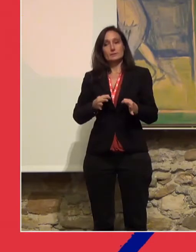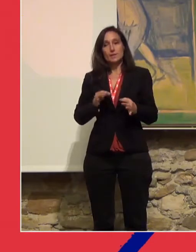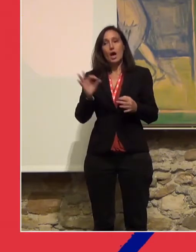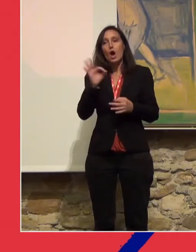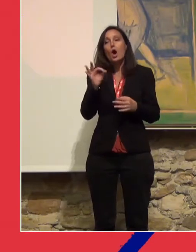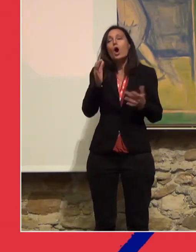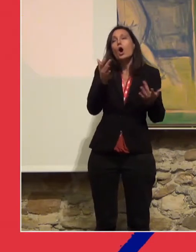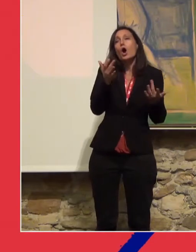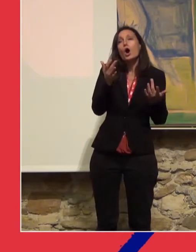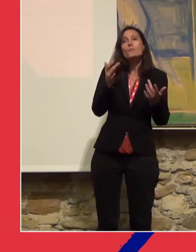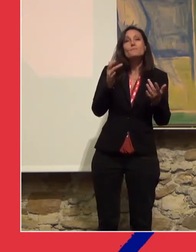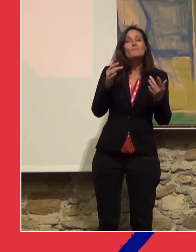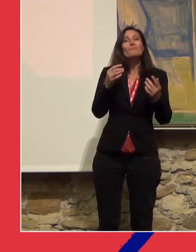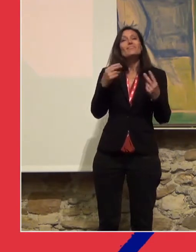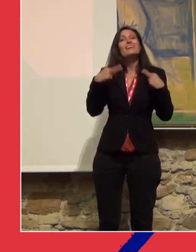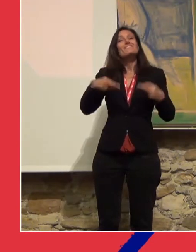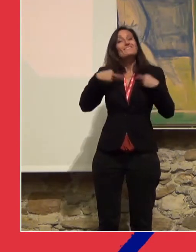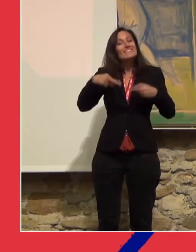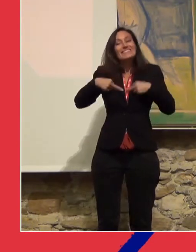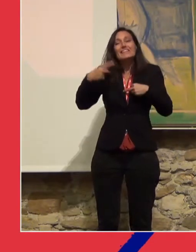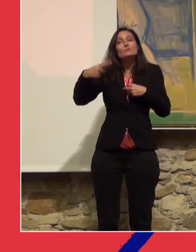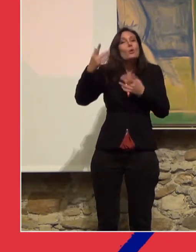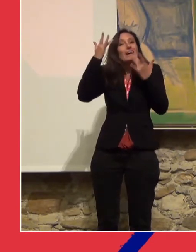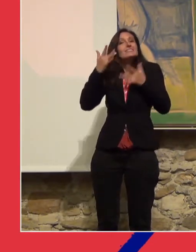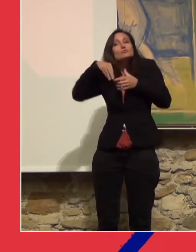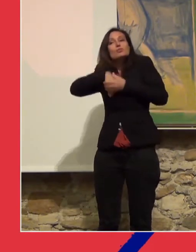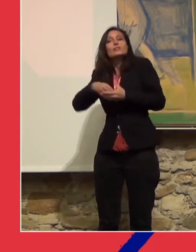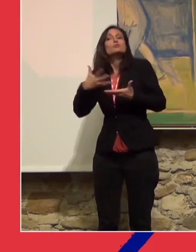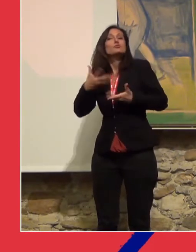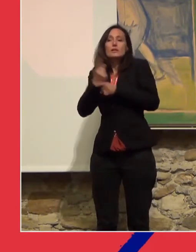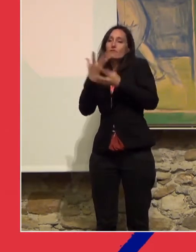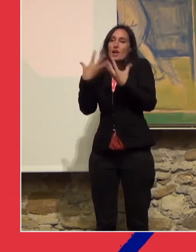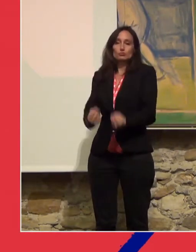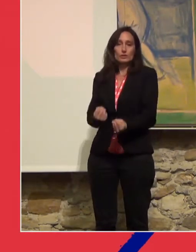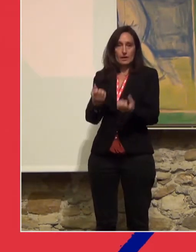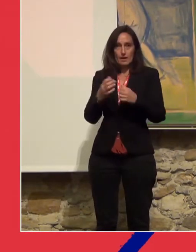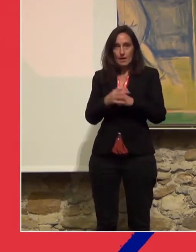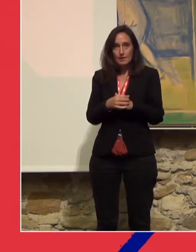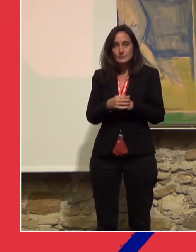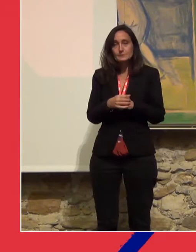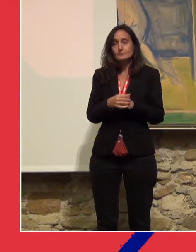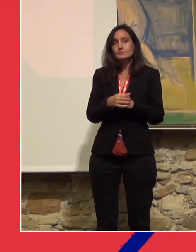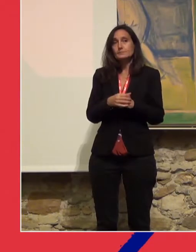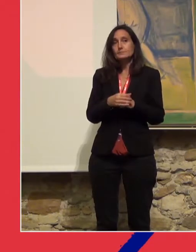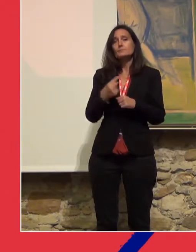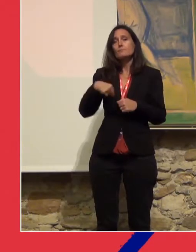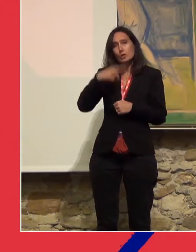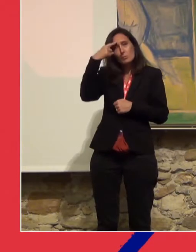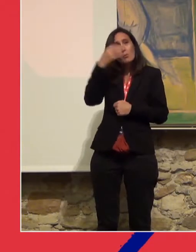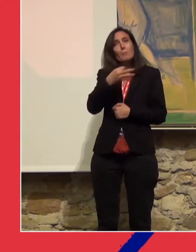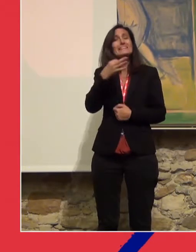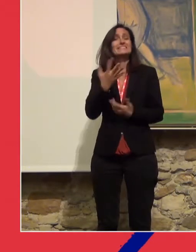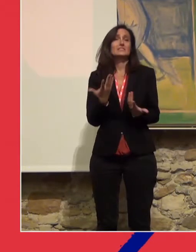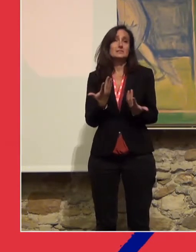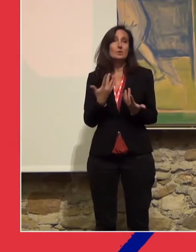accettandone i rischi inevitabili. Lo sappiamo, di paura si muore e di rischio si